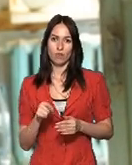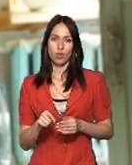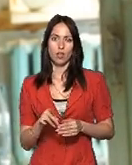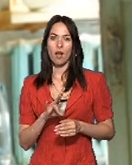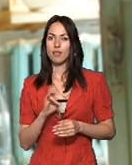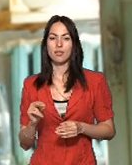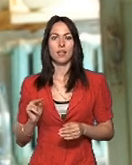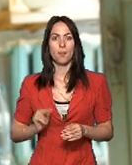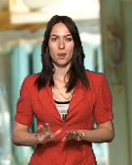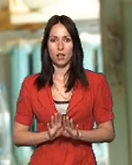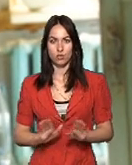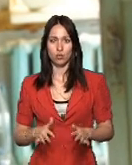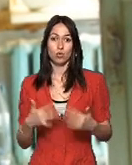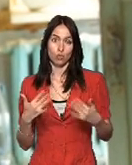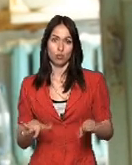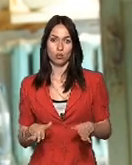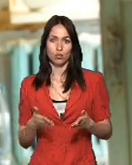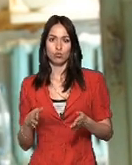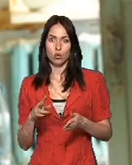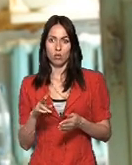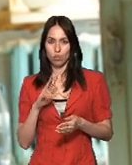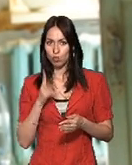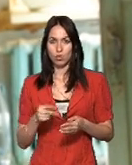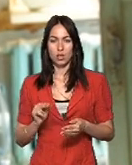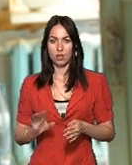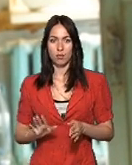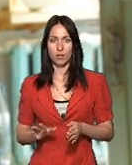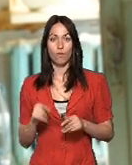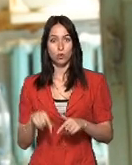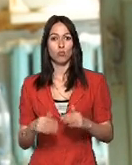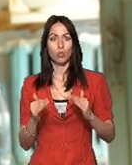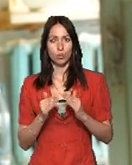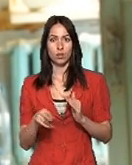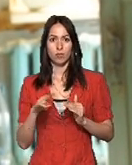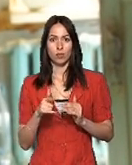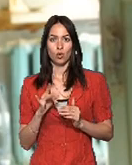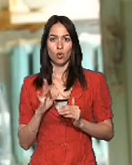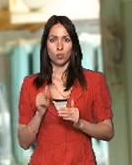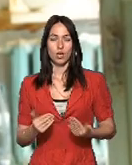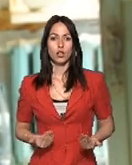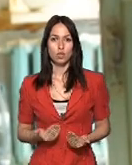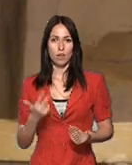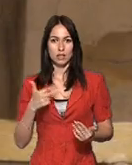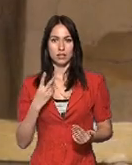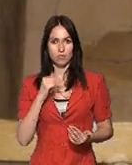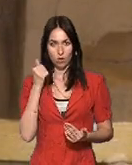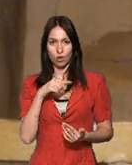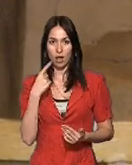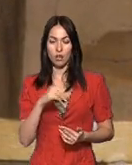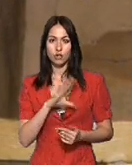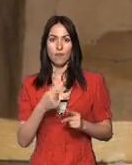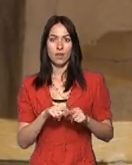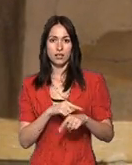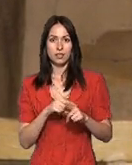не працює, вже от другий рік не працює. У цьому будинку Дмитро Крупка живе 32 роки. Каже, весь цей